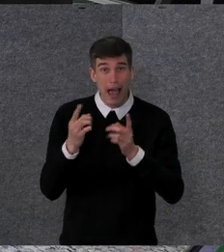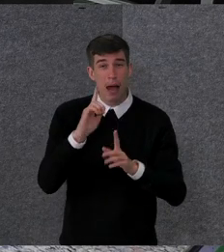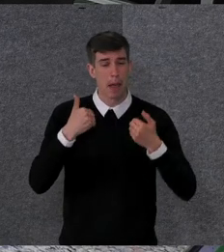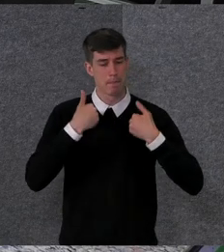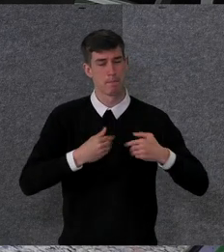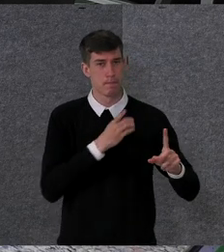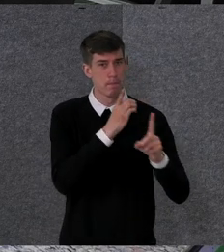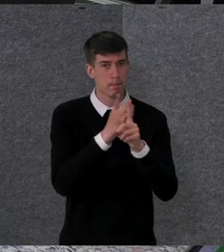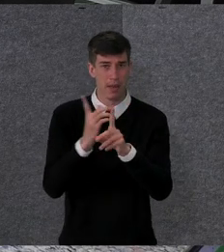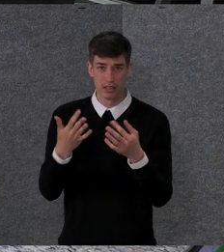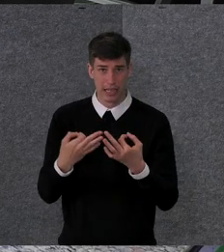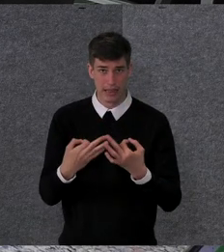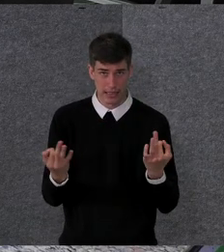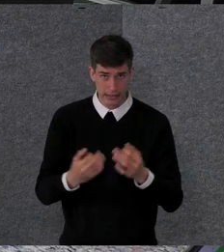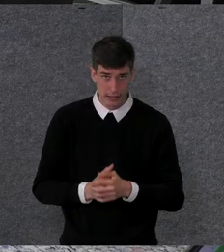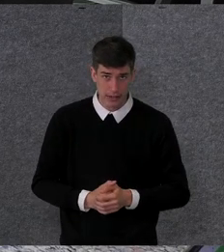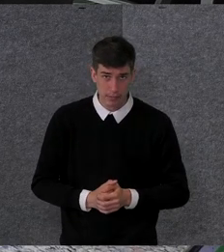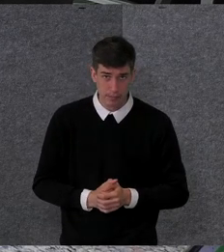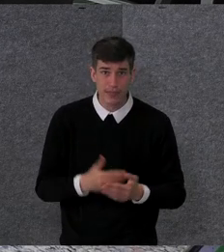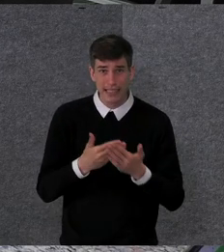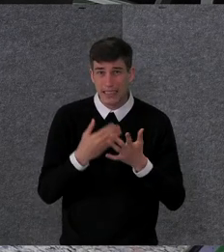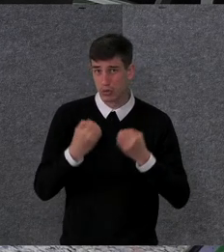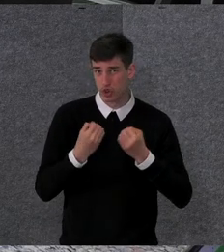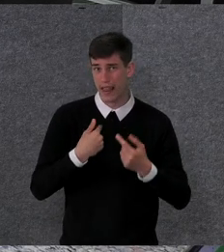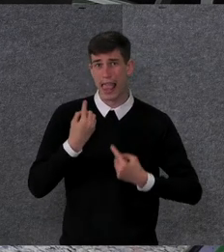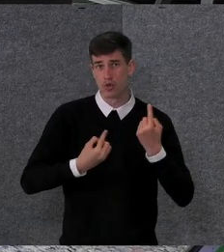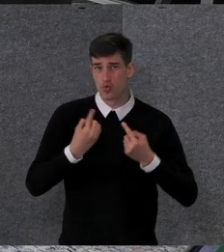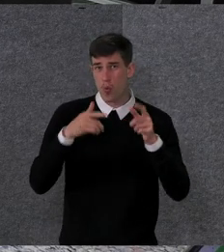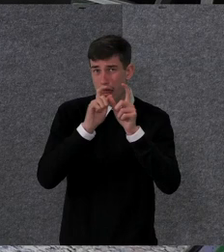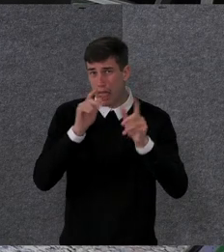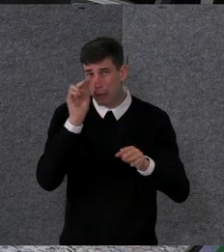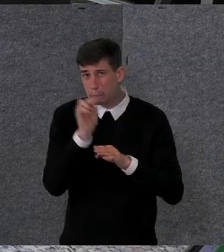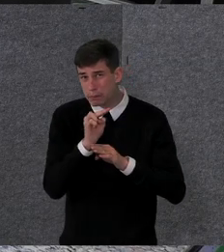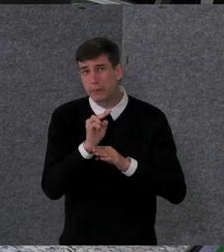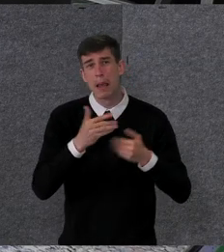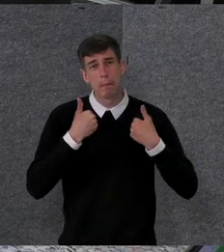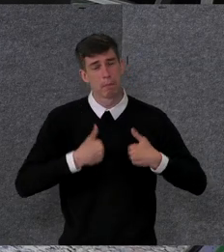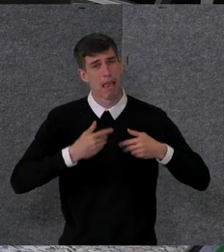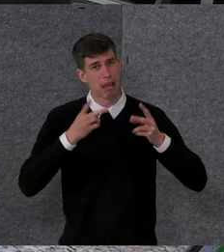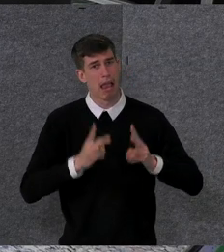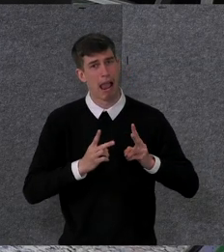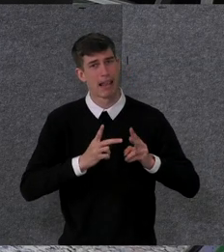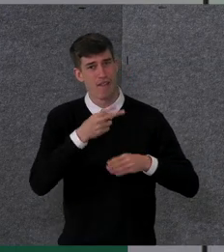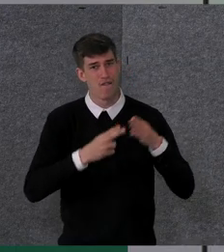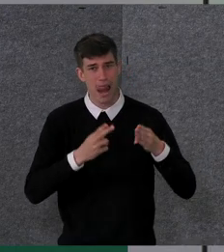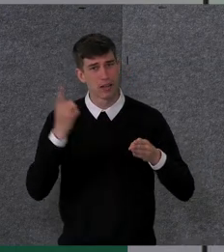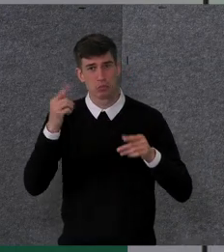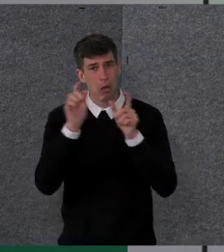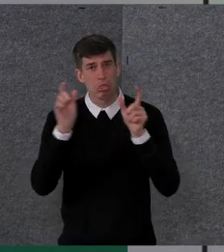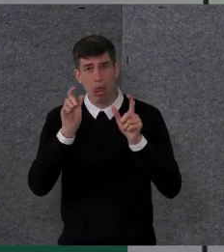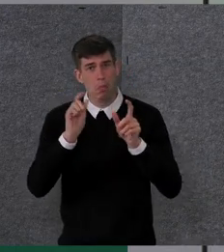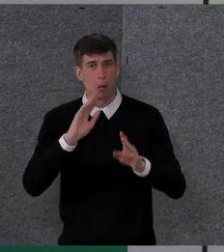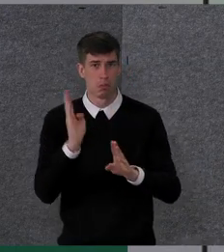Menschen. Und bestimmte Dinge, die wir als Grüne immer wieder anschauen, Menschenrechtsverletzungen und so weiter, werden da gar nicht